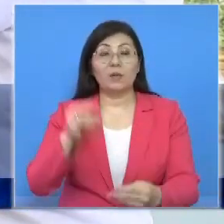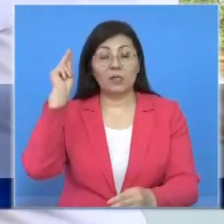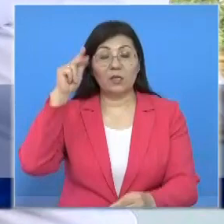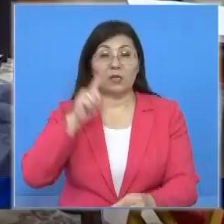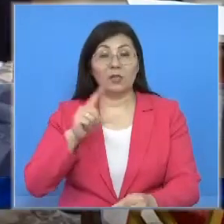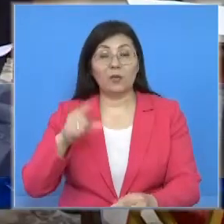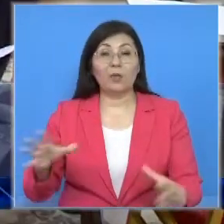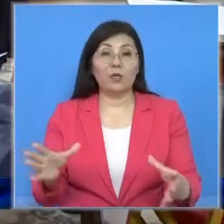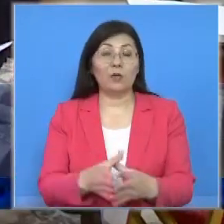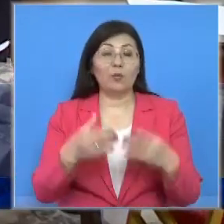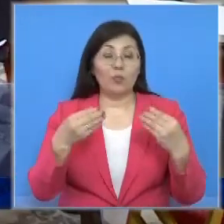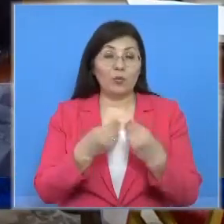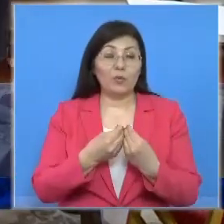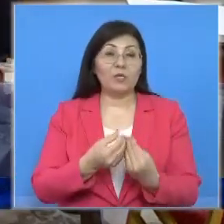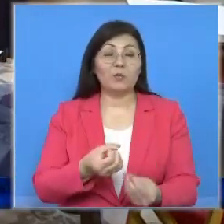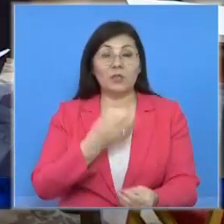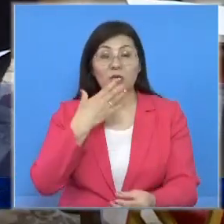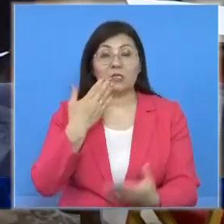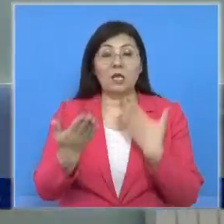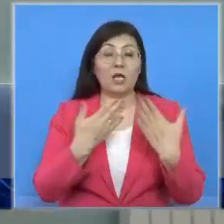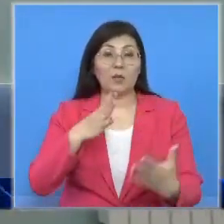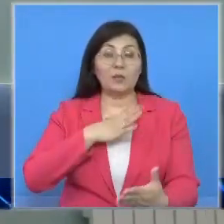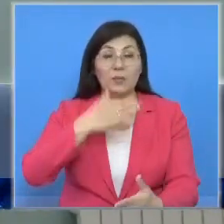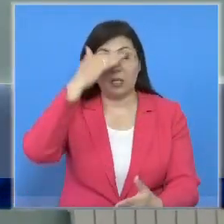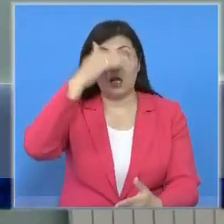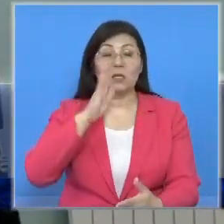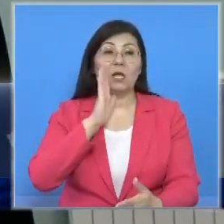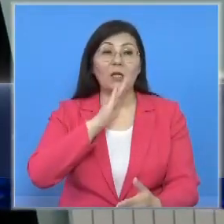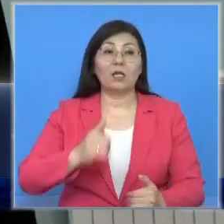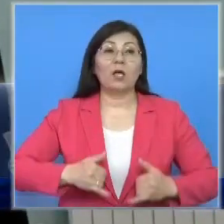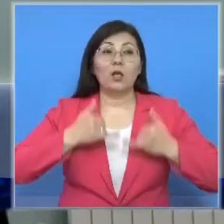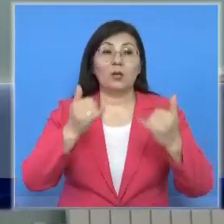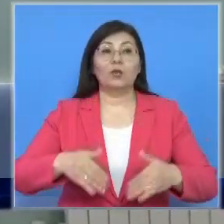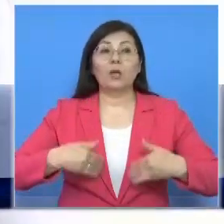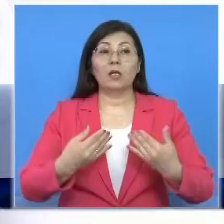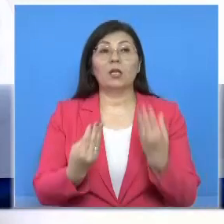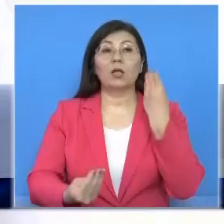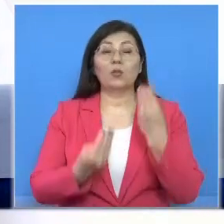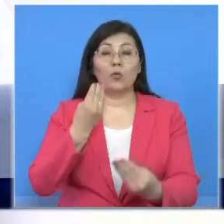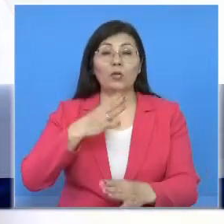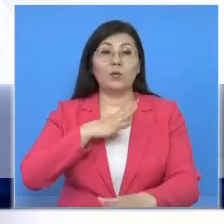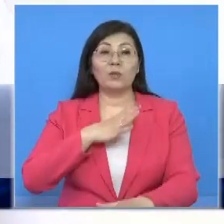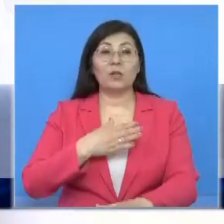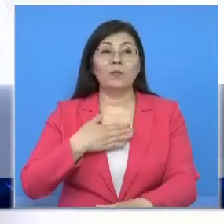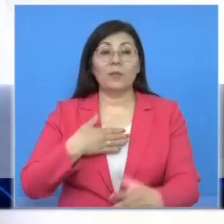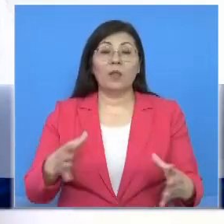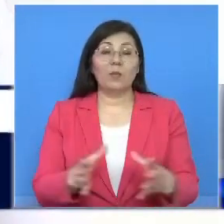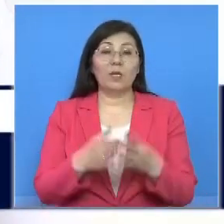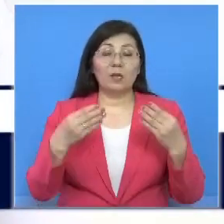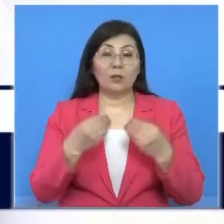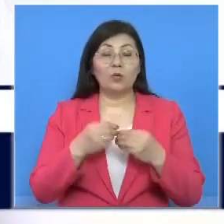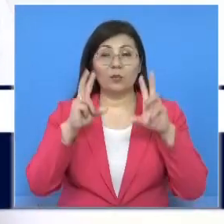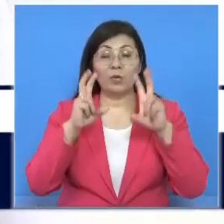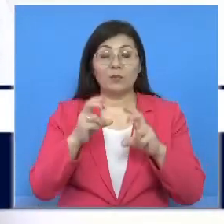отбасы мүшелерімен жақсы қарым-қатынаста болып, ата-ананы құрметтеуге негізделген түрлі ойындар ойнатылды. Менің отбасым деген